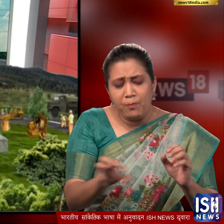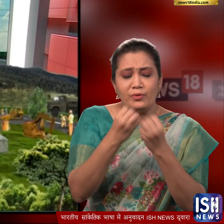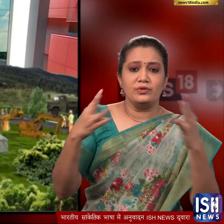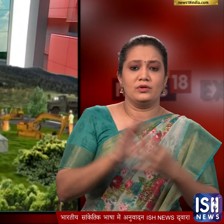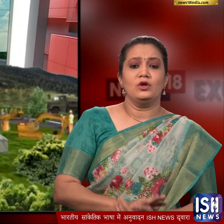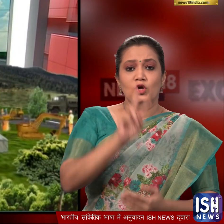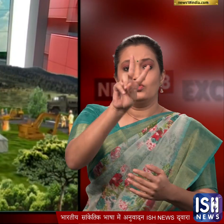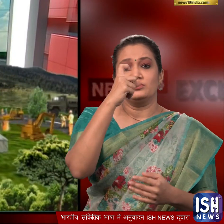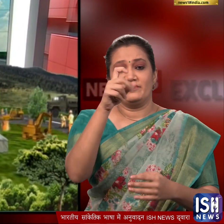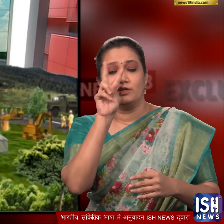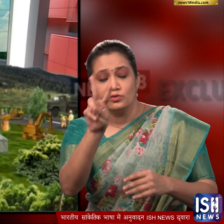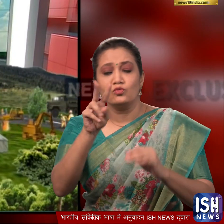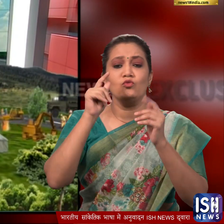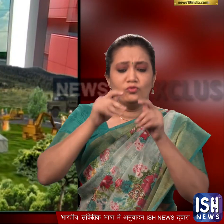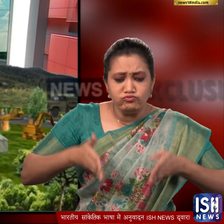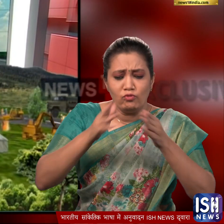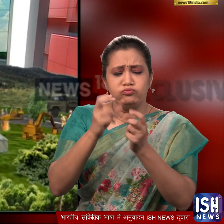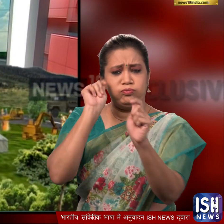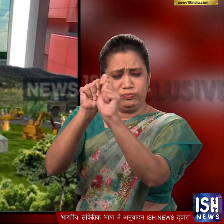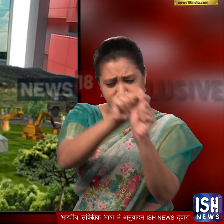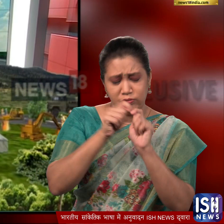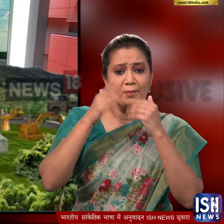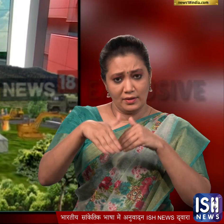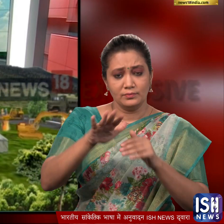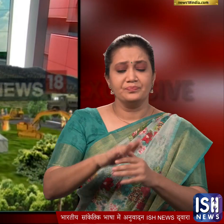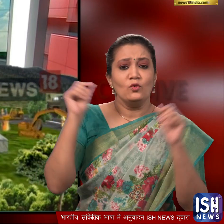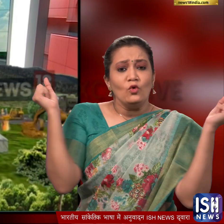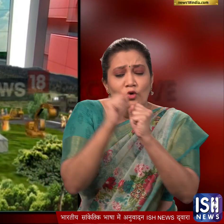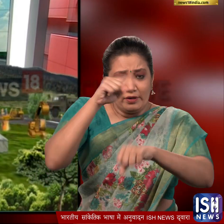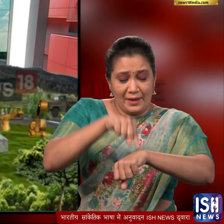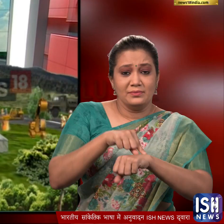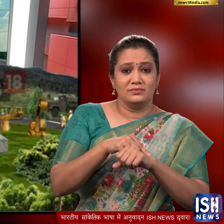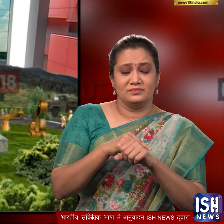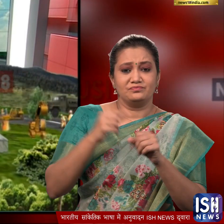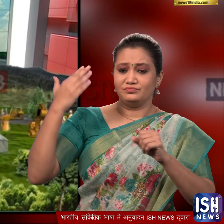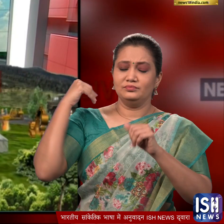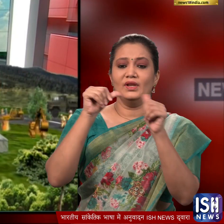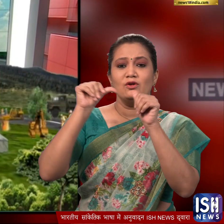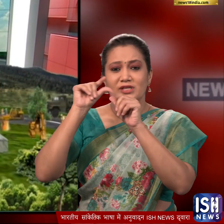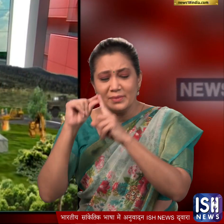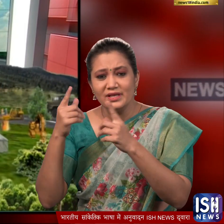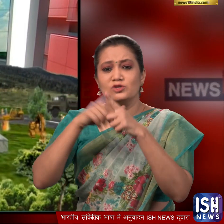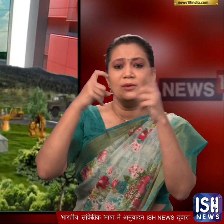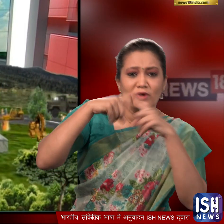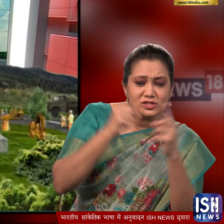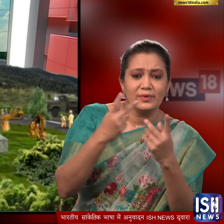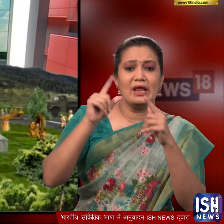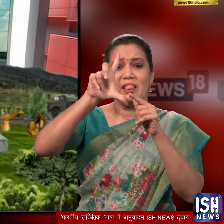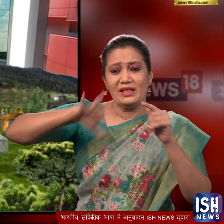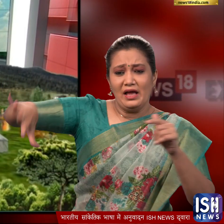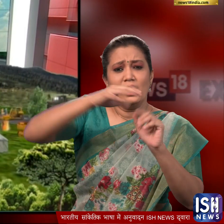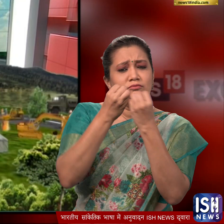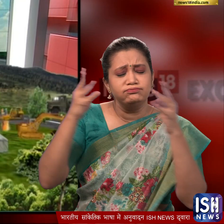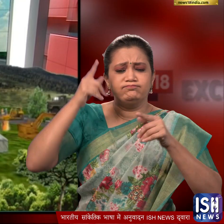कई राज्यों में 272 सड़कों को बनाने में जुटा है और सर्दियों के मौसम में अरुणाचल प्रदेश, जम्मू कश्मीर